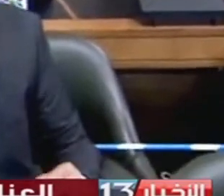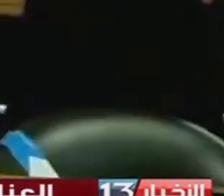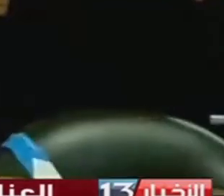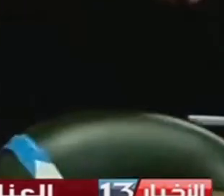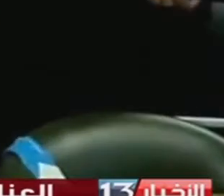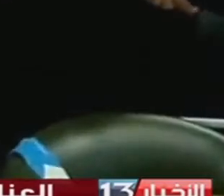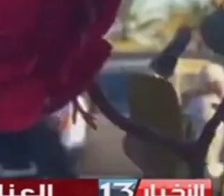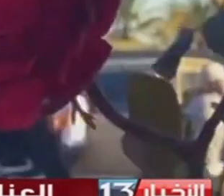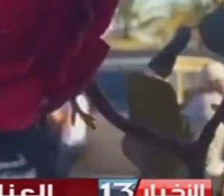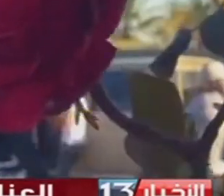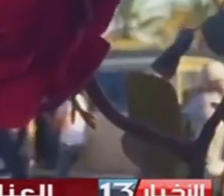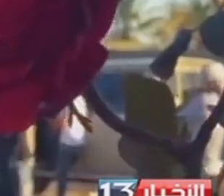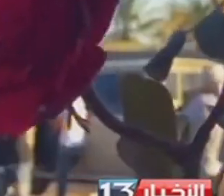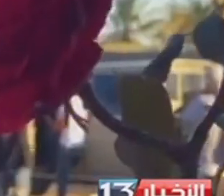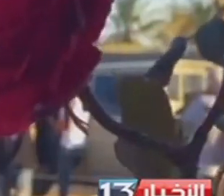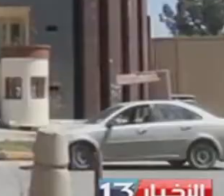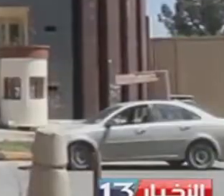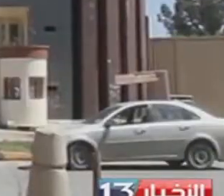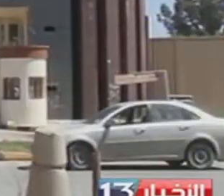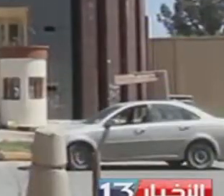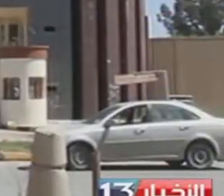قبل موعد الانتخابات.